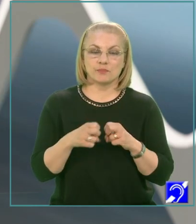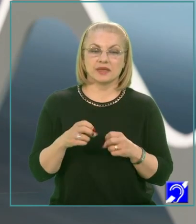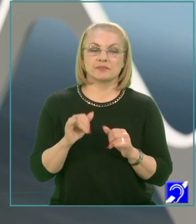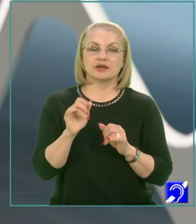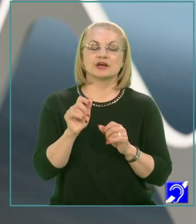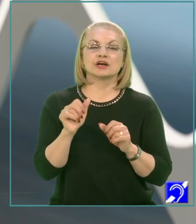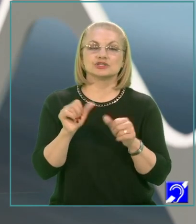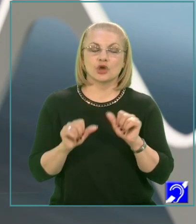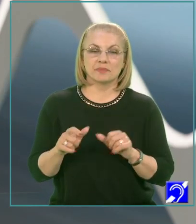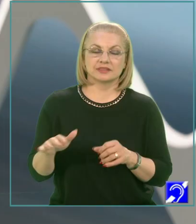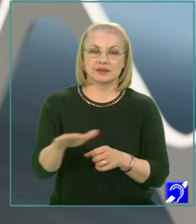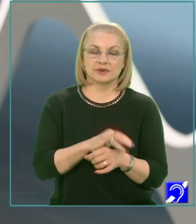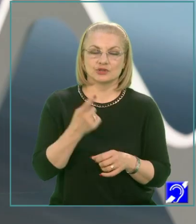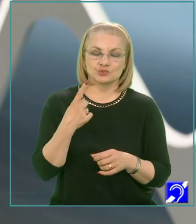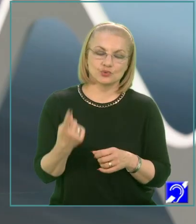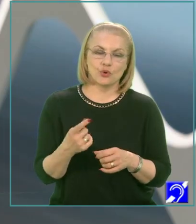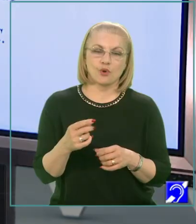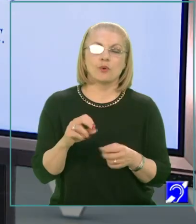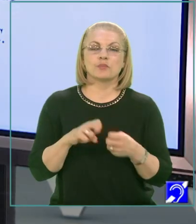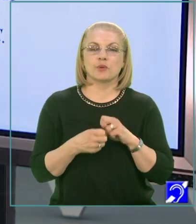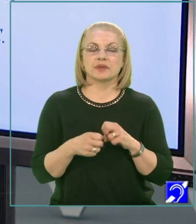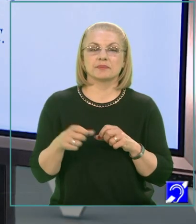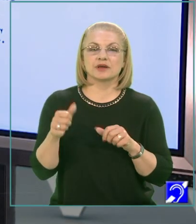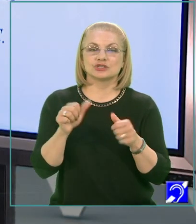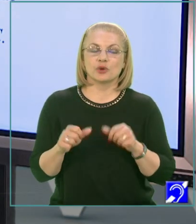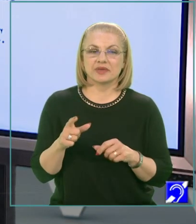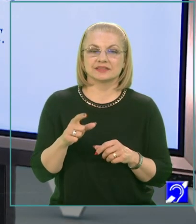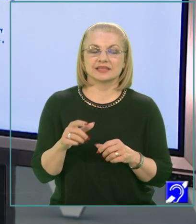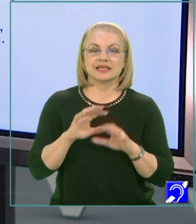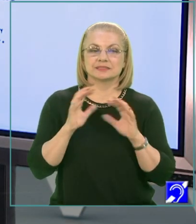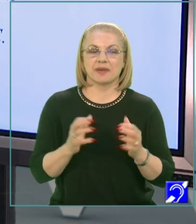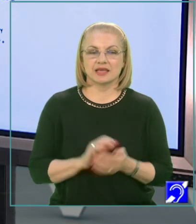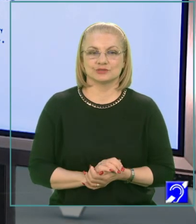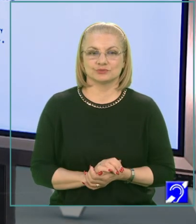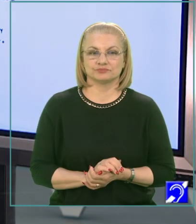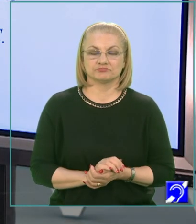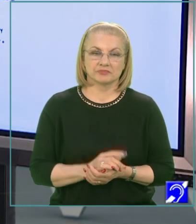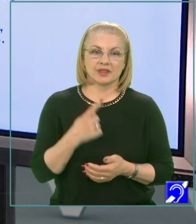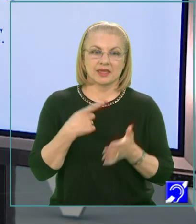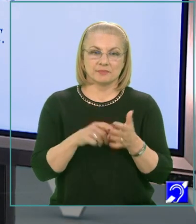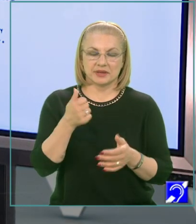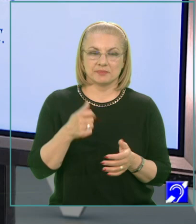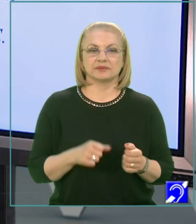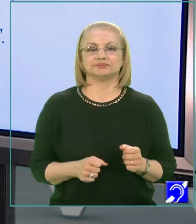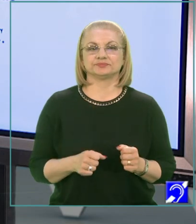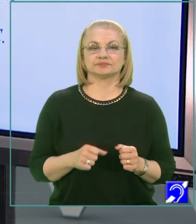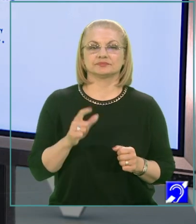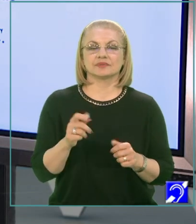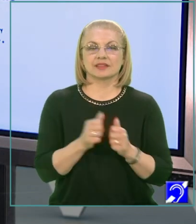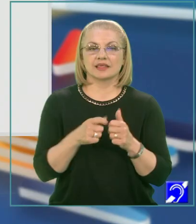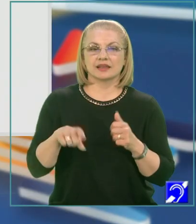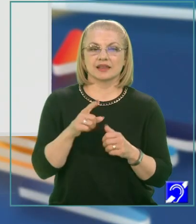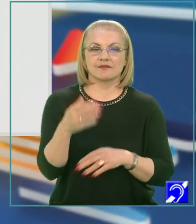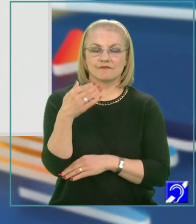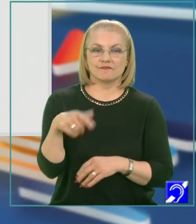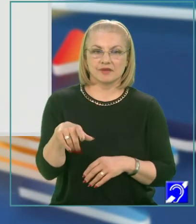de geometrie în spațiu. Problema de geometrie plană. Terenul unei ferme are formă de trapez